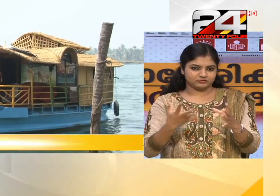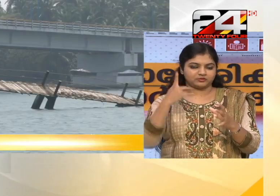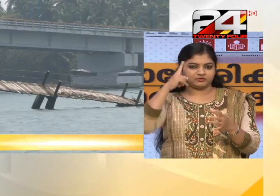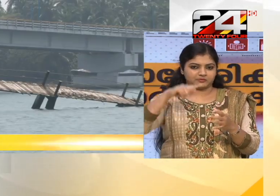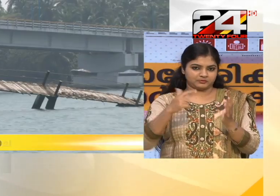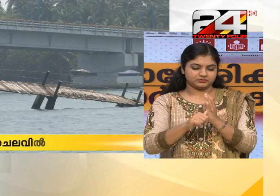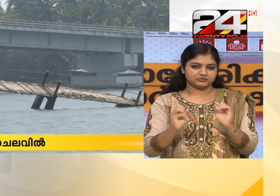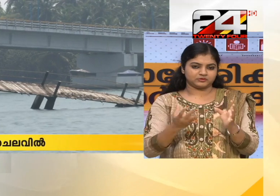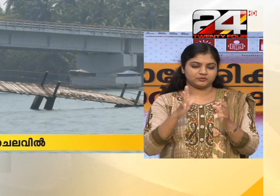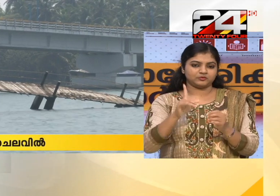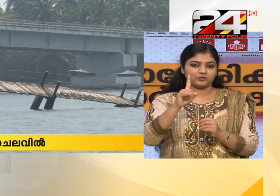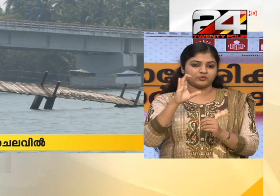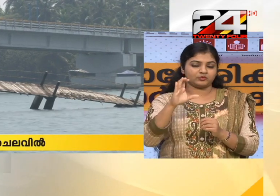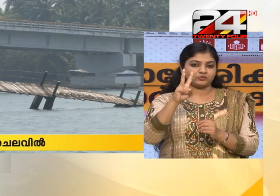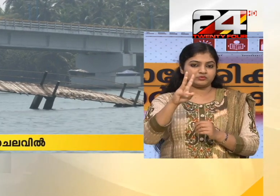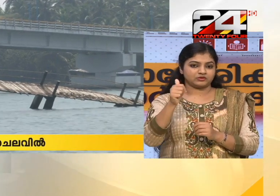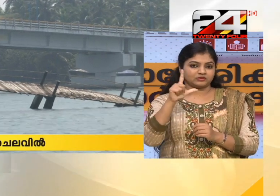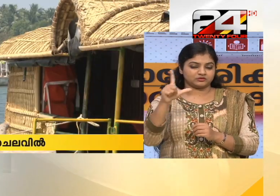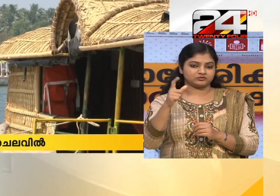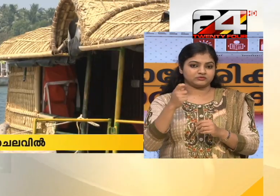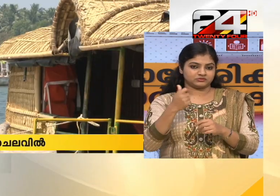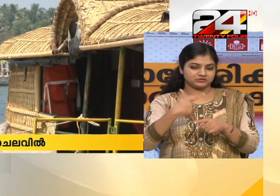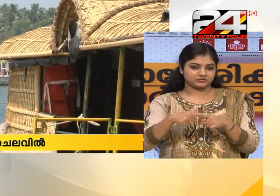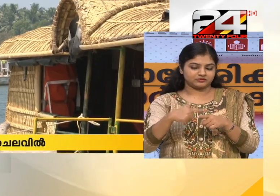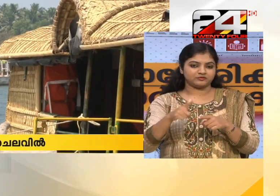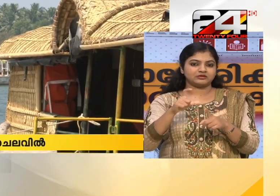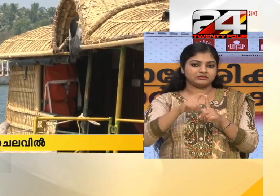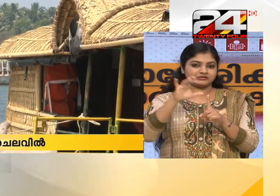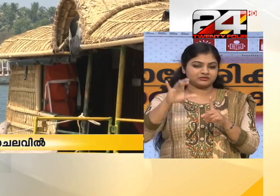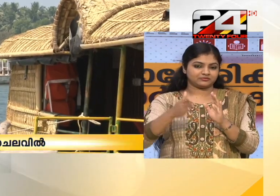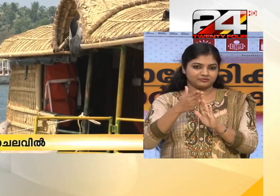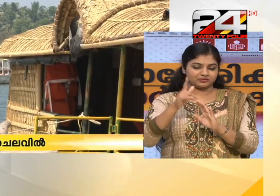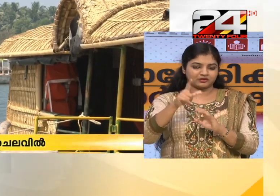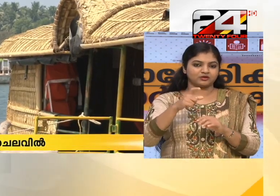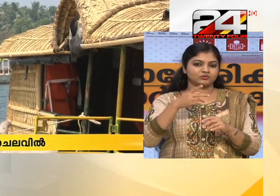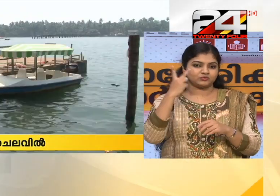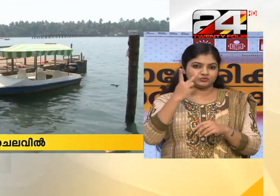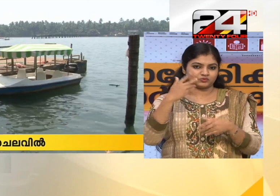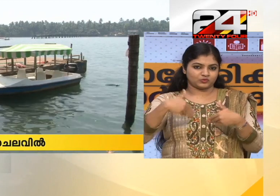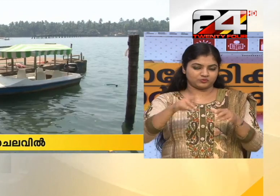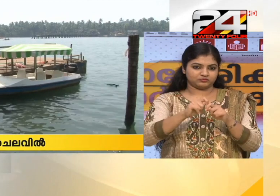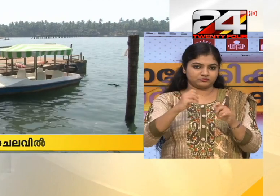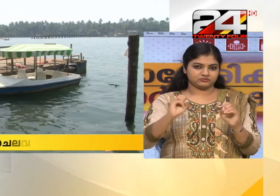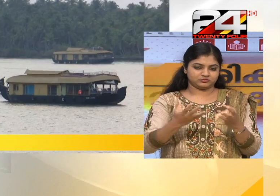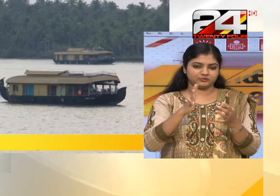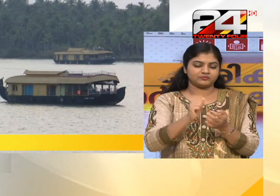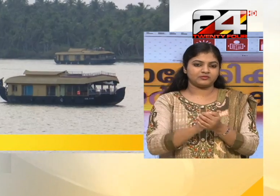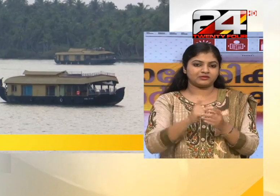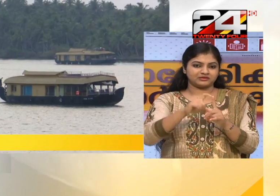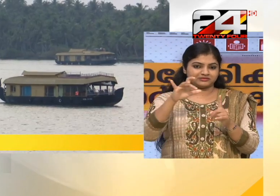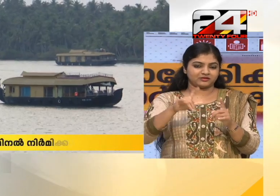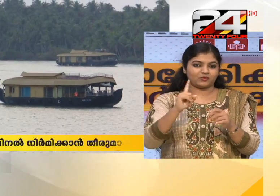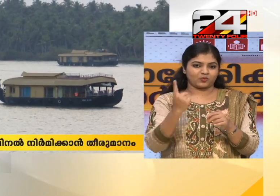തീരുമാനം. 1,36,00,000 രൂപ ചിലവിൽ ജില്ലാ നിർമ്മിതി കേന്ദ്രമാണ് ടൂറിസം റോഡിൻ്റെ നിർമ്മാണം നടത്തുക. ജില്ലയിലെ ഏക ഹൗസ് ബോട്ട്